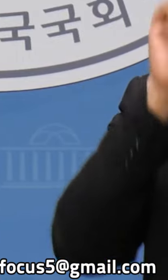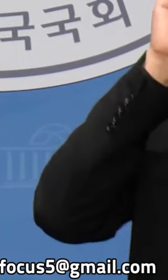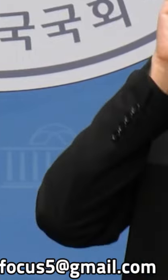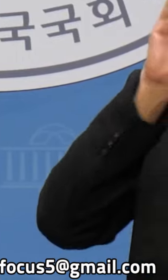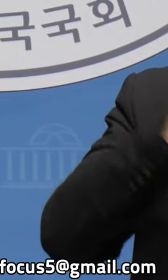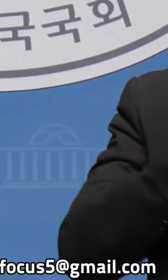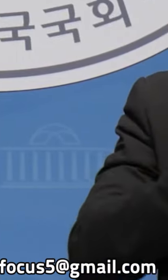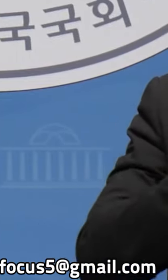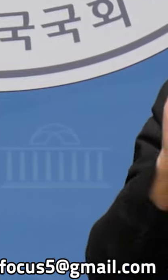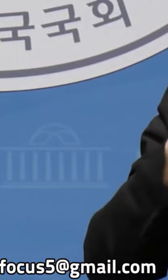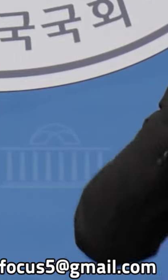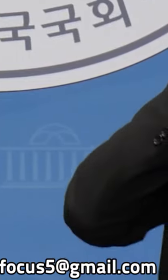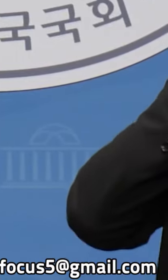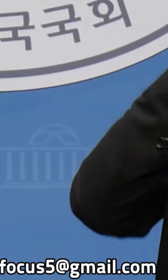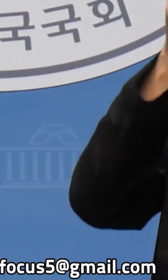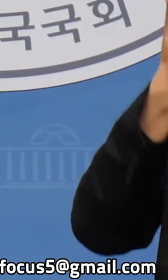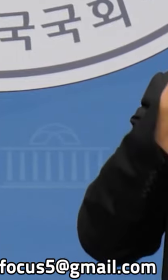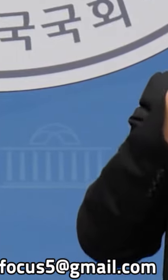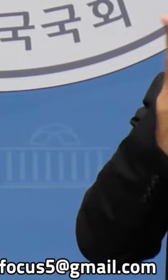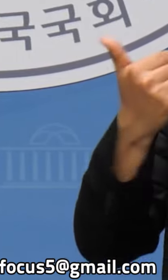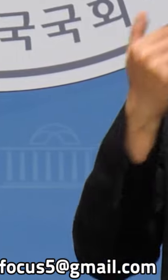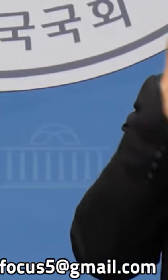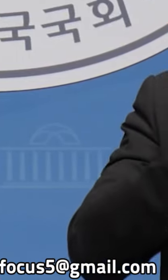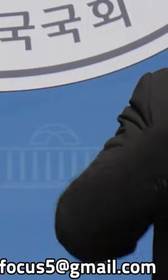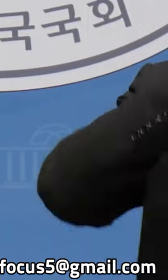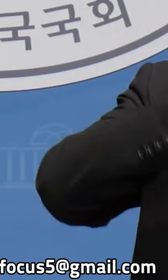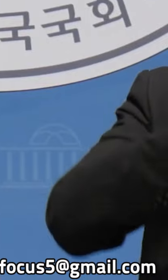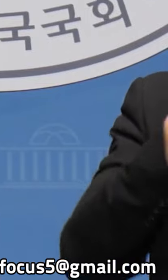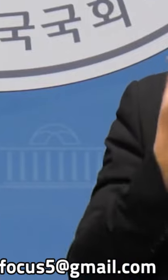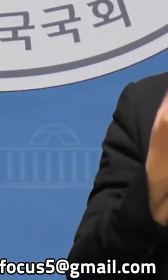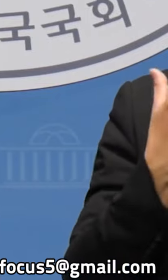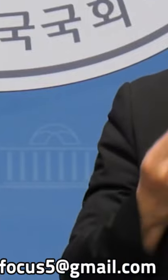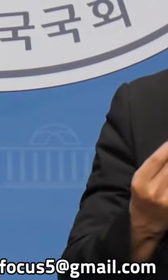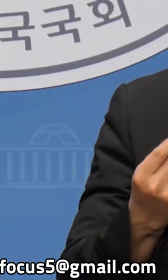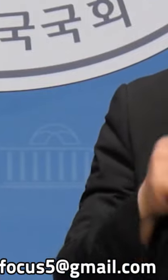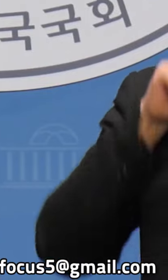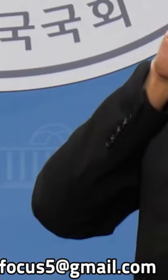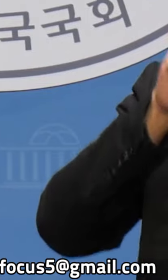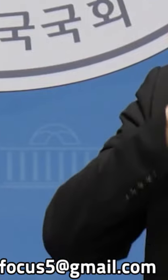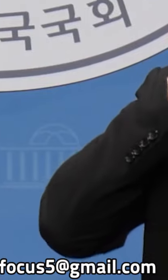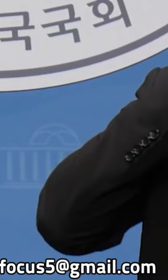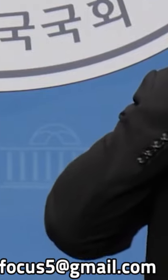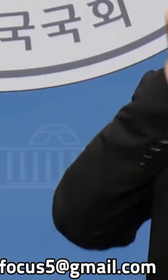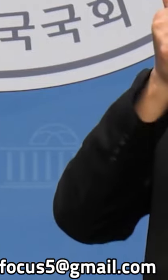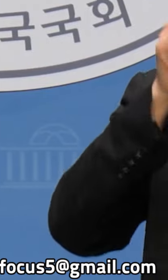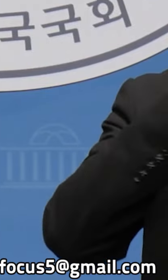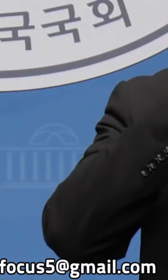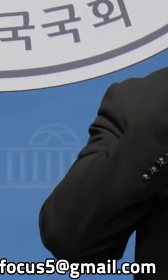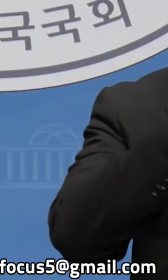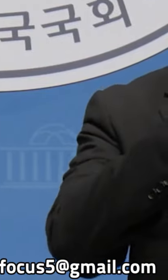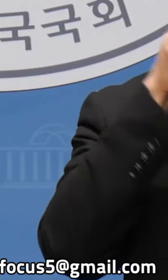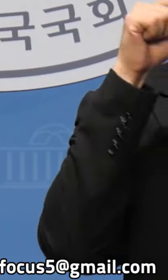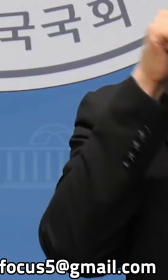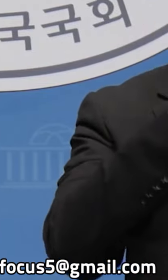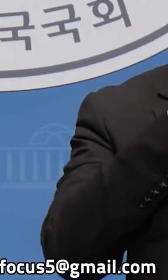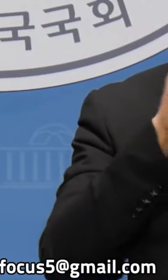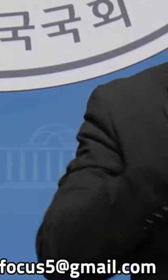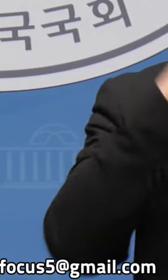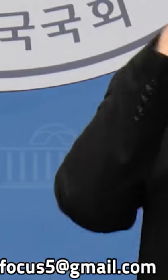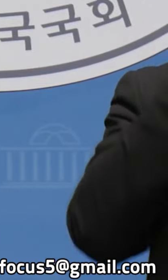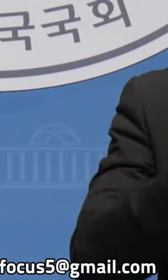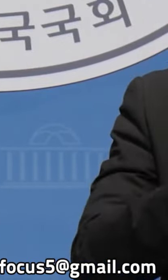대통령을 거부할 것입니다 윤석열 대통령이 거부한 것은 특권만이